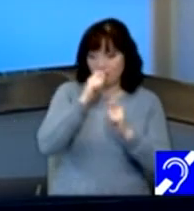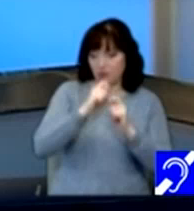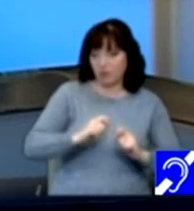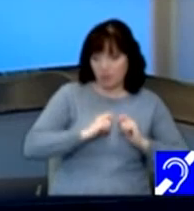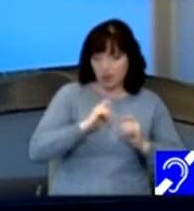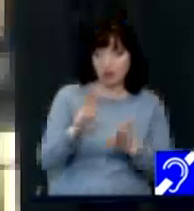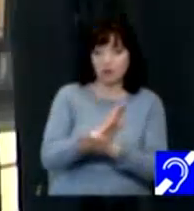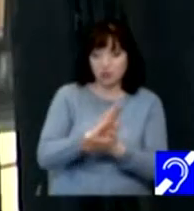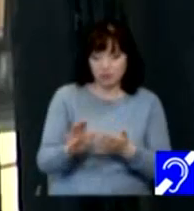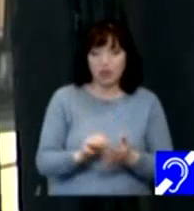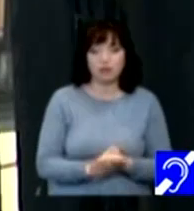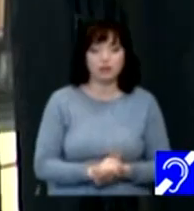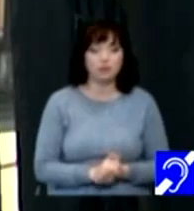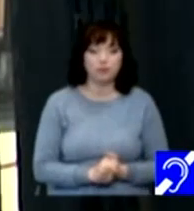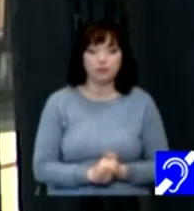COVAX.